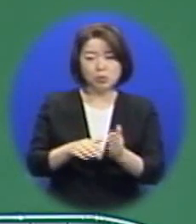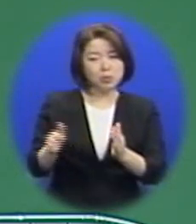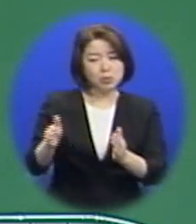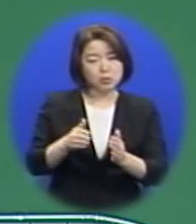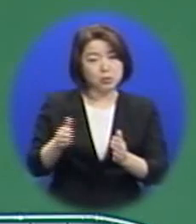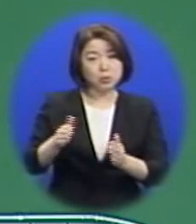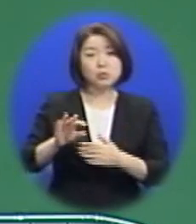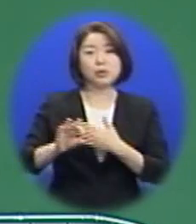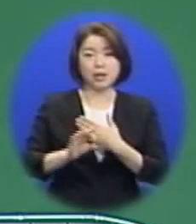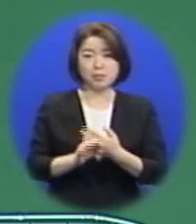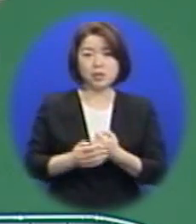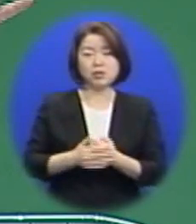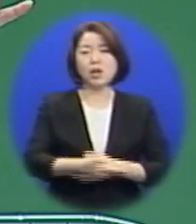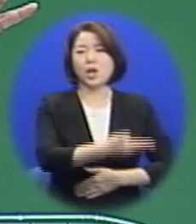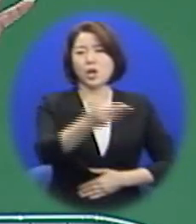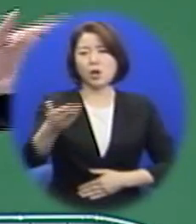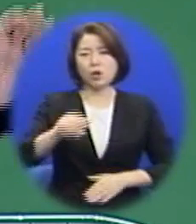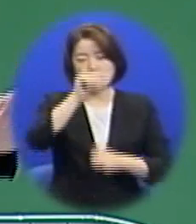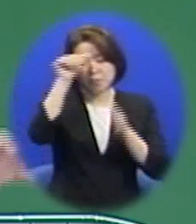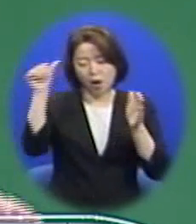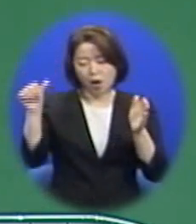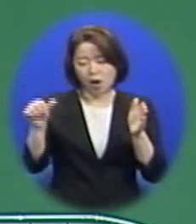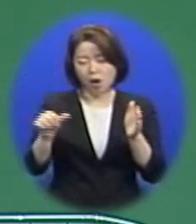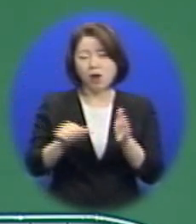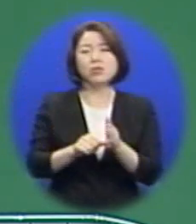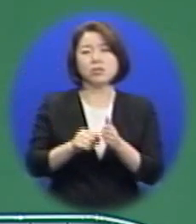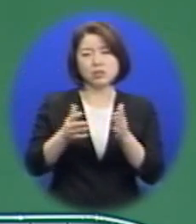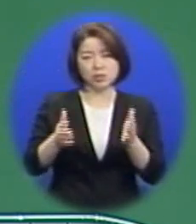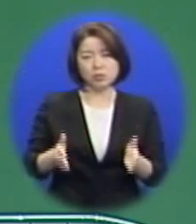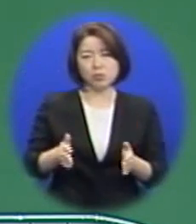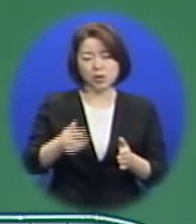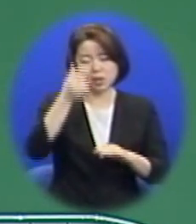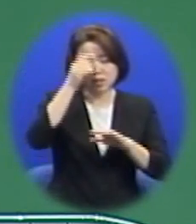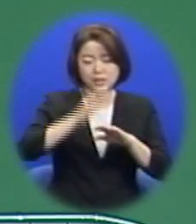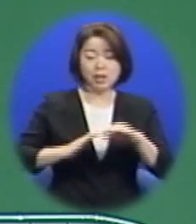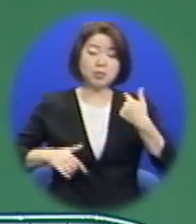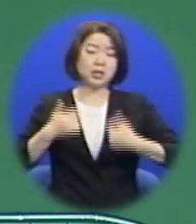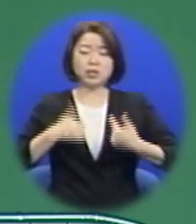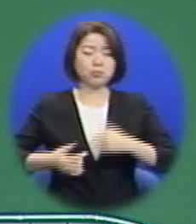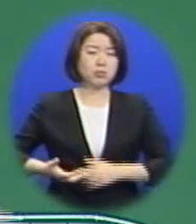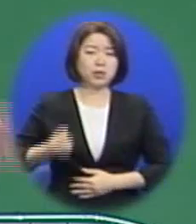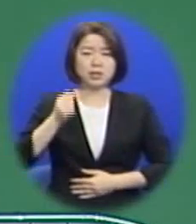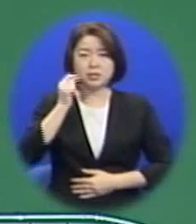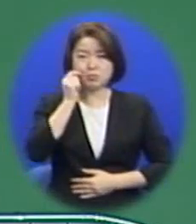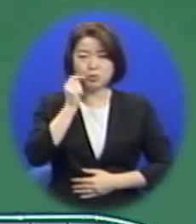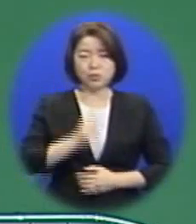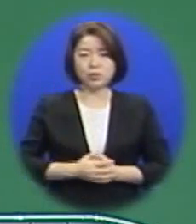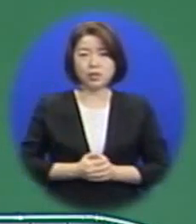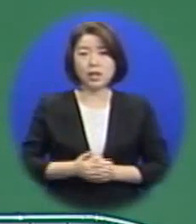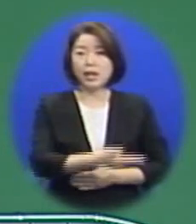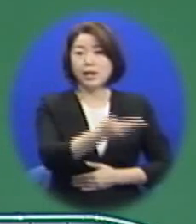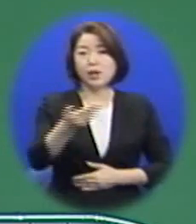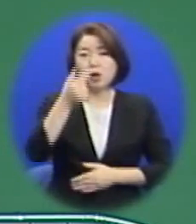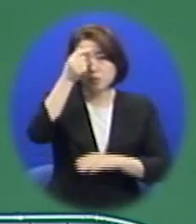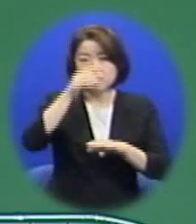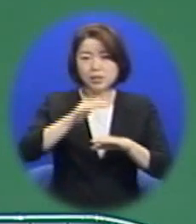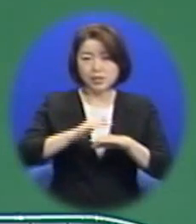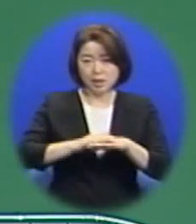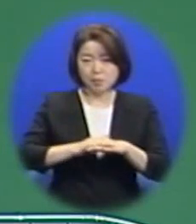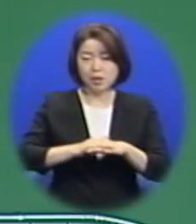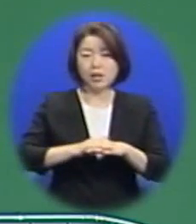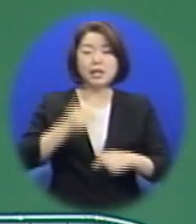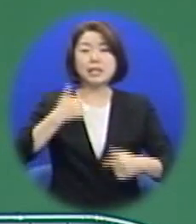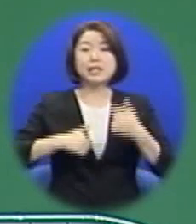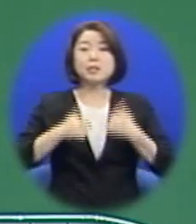수준이라면 여러분 평생 예배의 기쁨을 얻지 못합니다. 여러분이 예배에서 정말 기쁨의